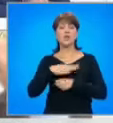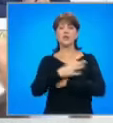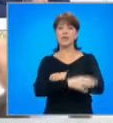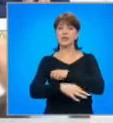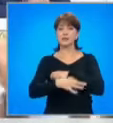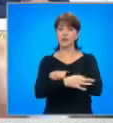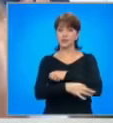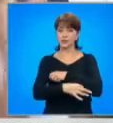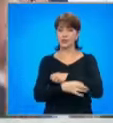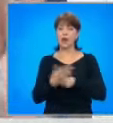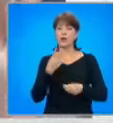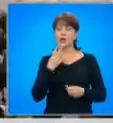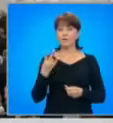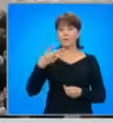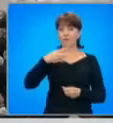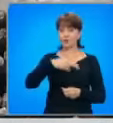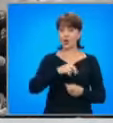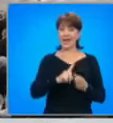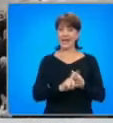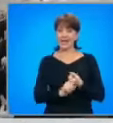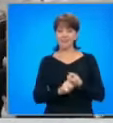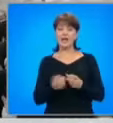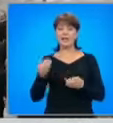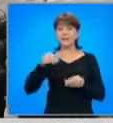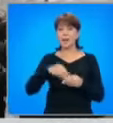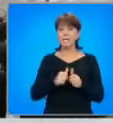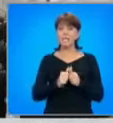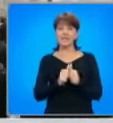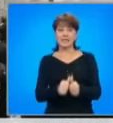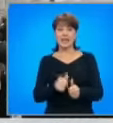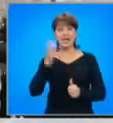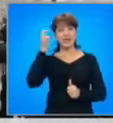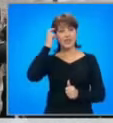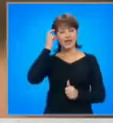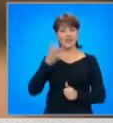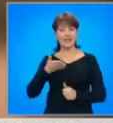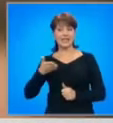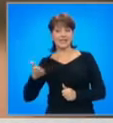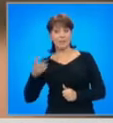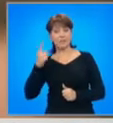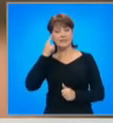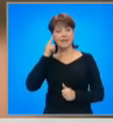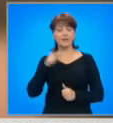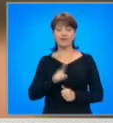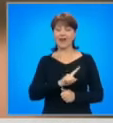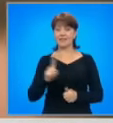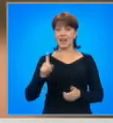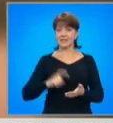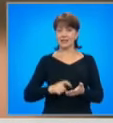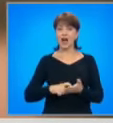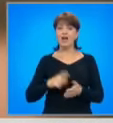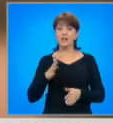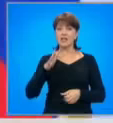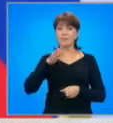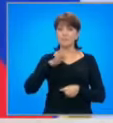единство. И повтори мотивите на Кремъл за присъединяването, което Киев и Западът смятат за незаконно и за погазване на